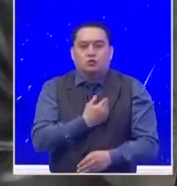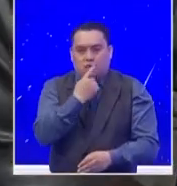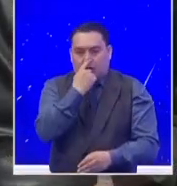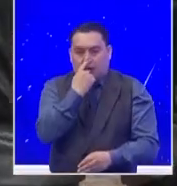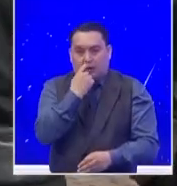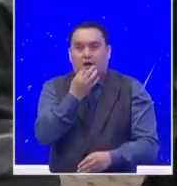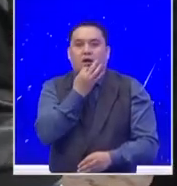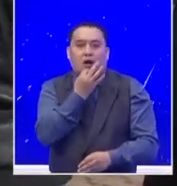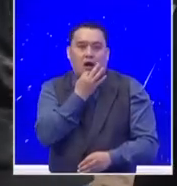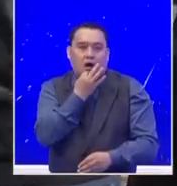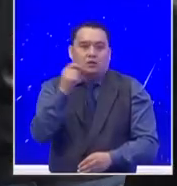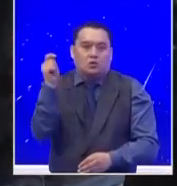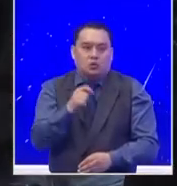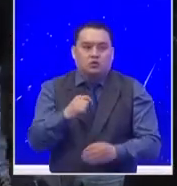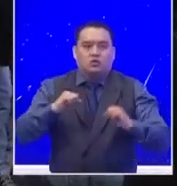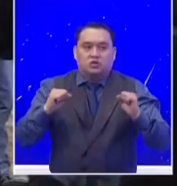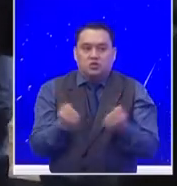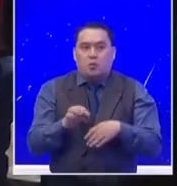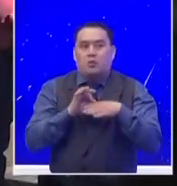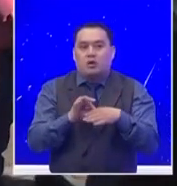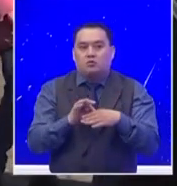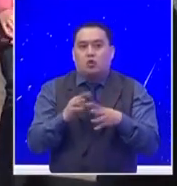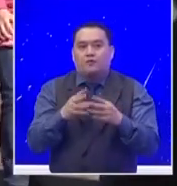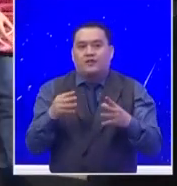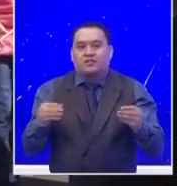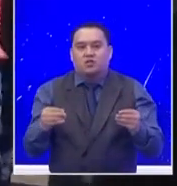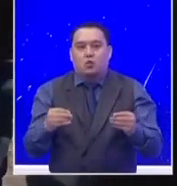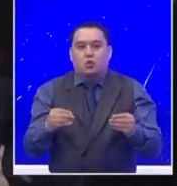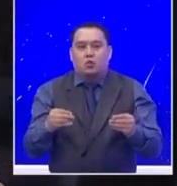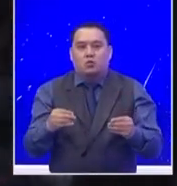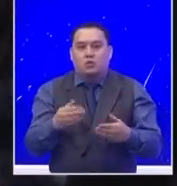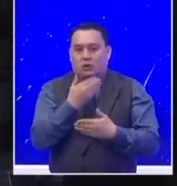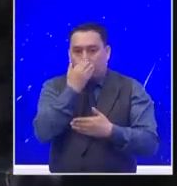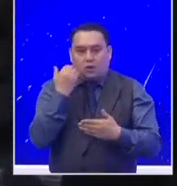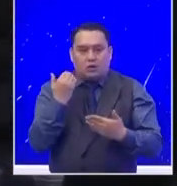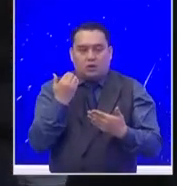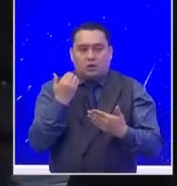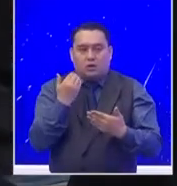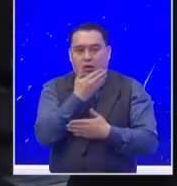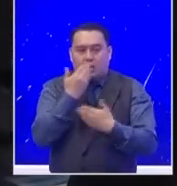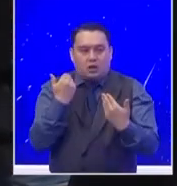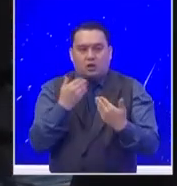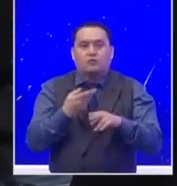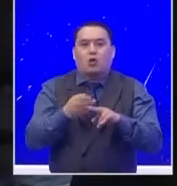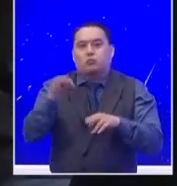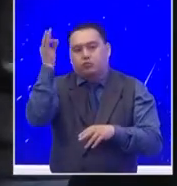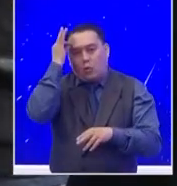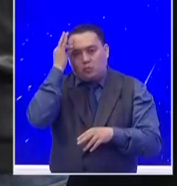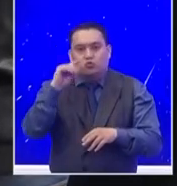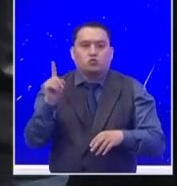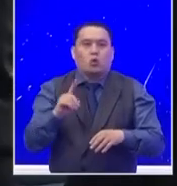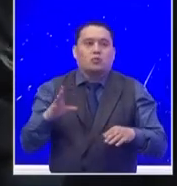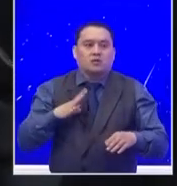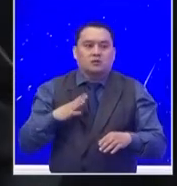слишком рано пришла. Мы сегодня зиму провожаем. Как таковой уже у нас здесь и нет. Когда-то, я помню, в детстве